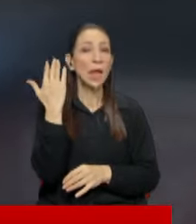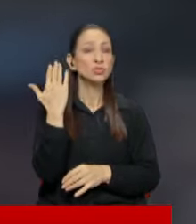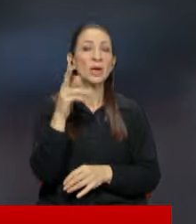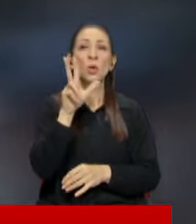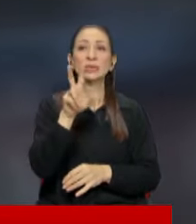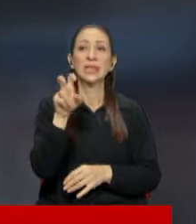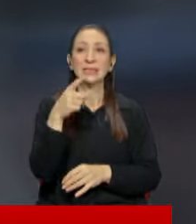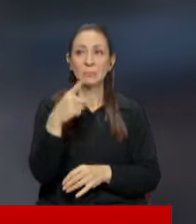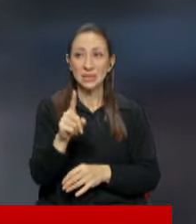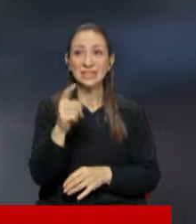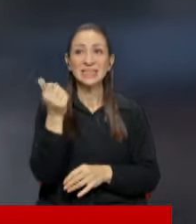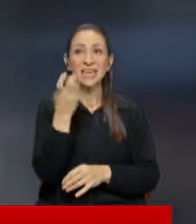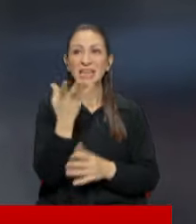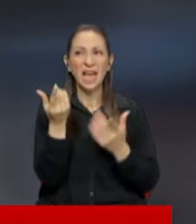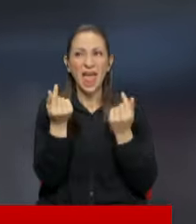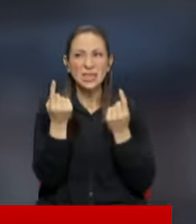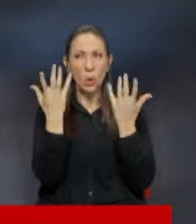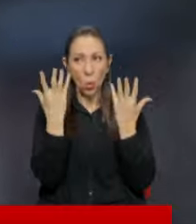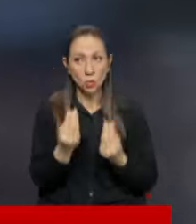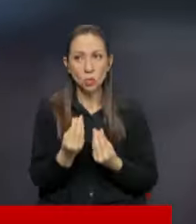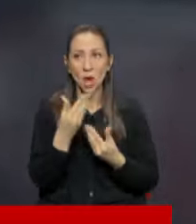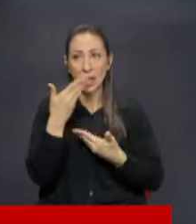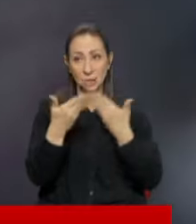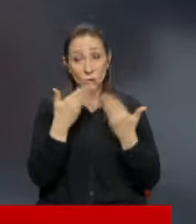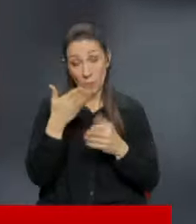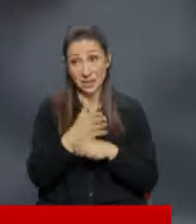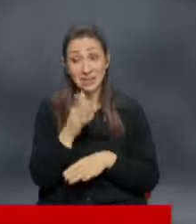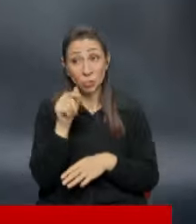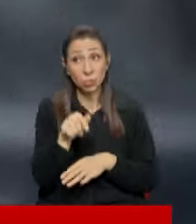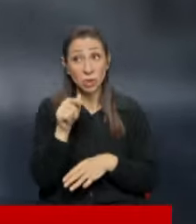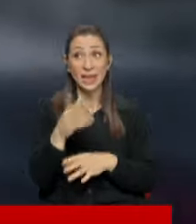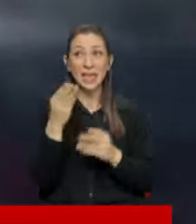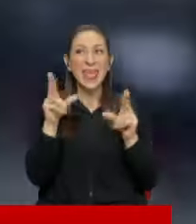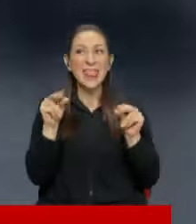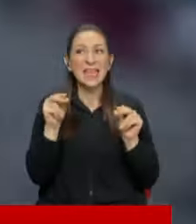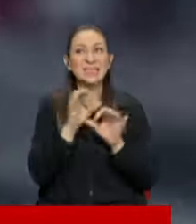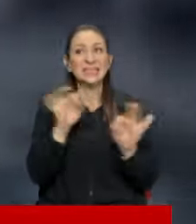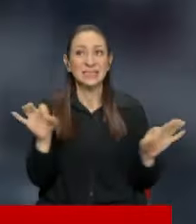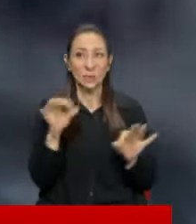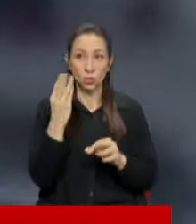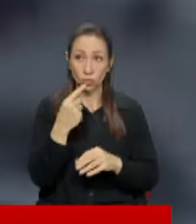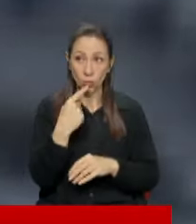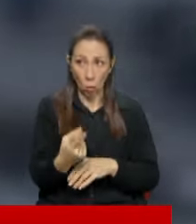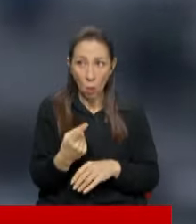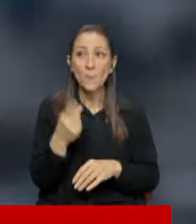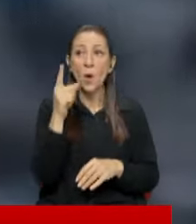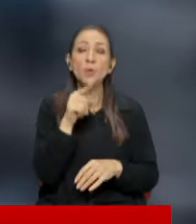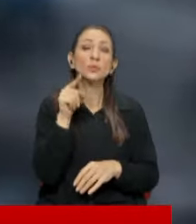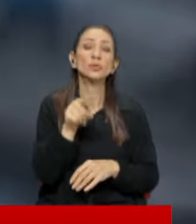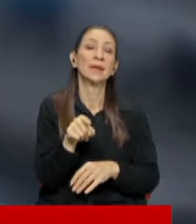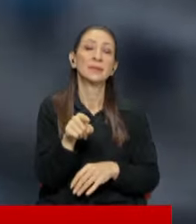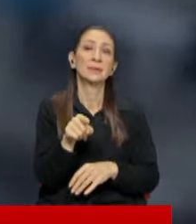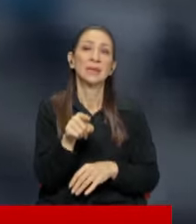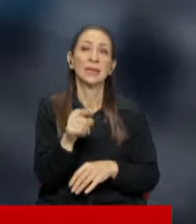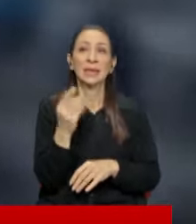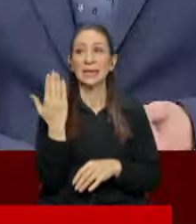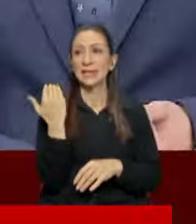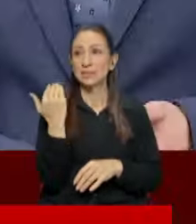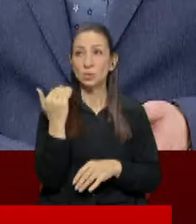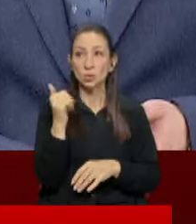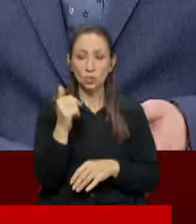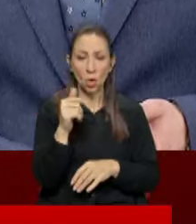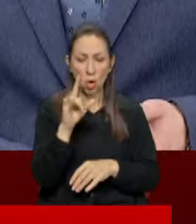38.000 gönderilmişti. Sayının ne kadar az olduğundan bahsediyorum aslında burada. Ne kadar yetersiz olduğundan bahsediyorum. O yüzden de geçtiğimiz gün